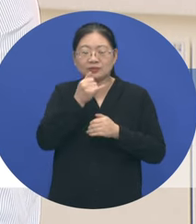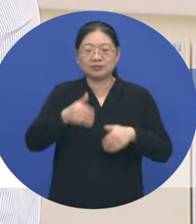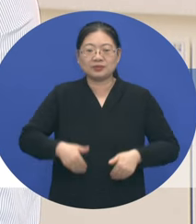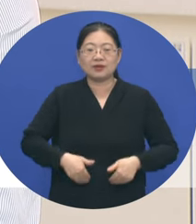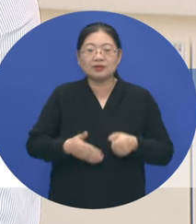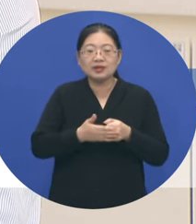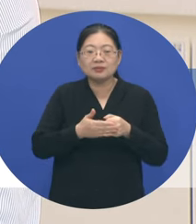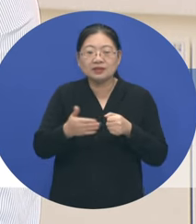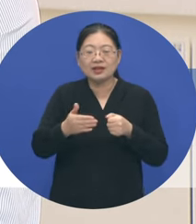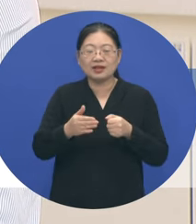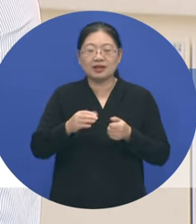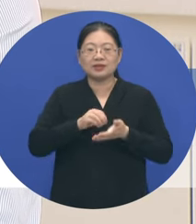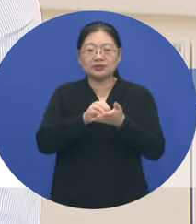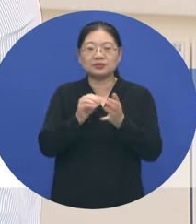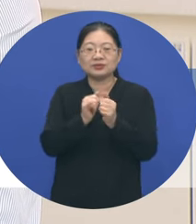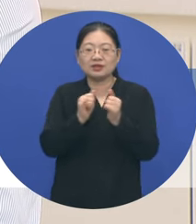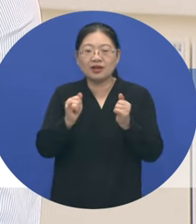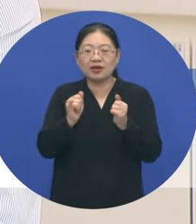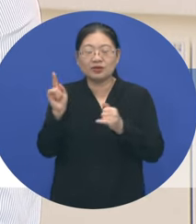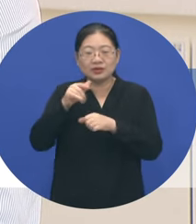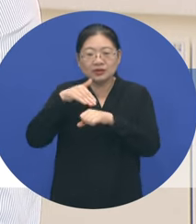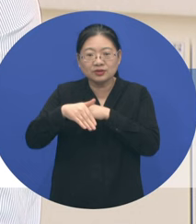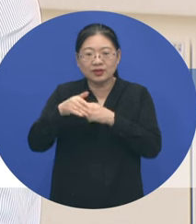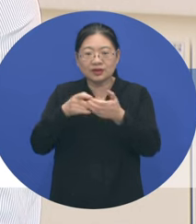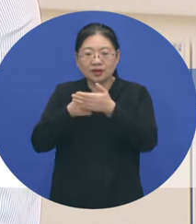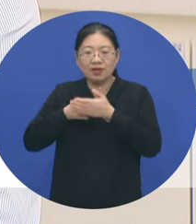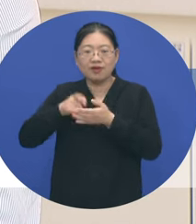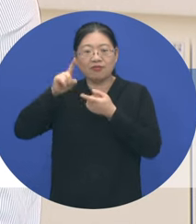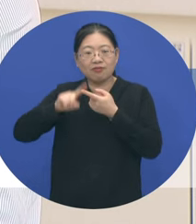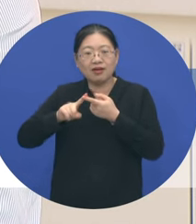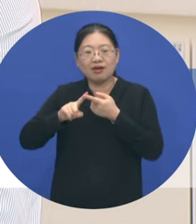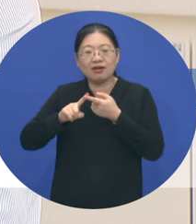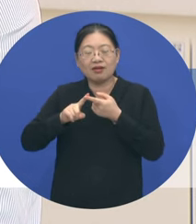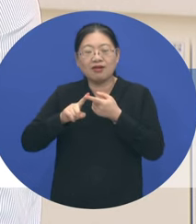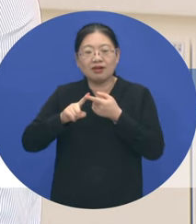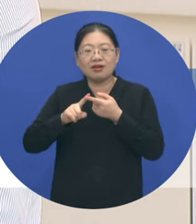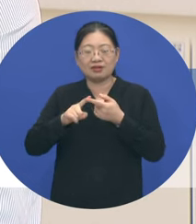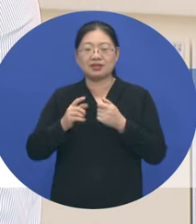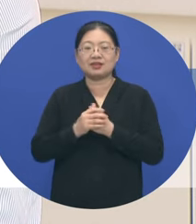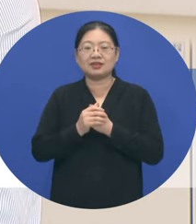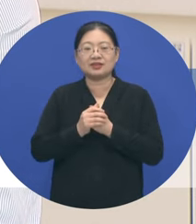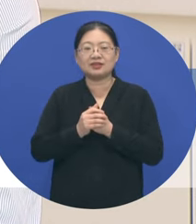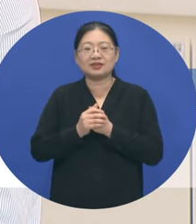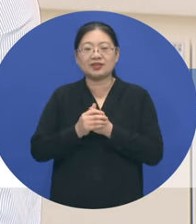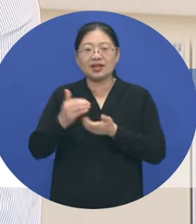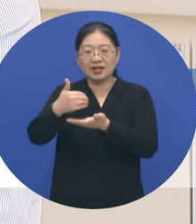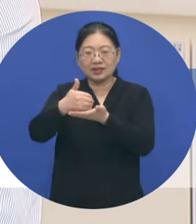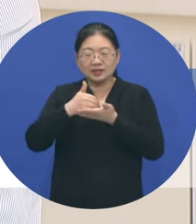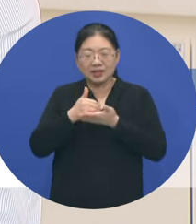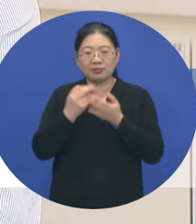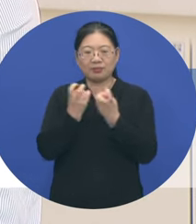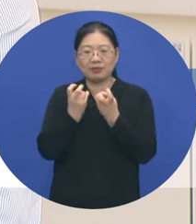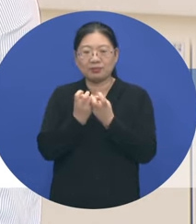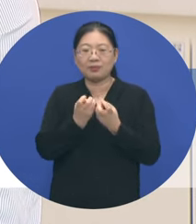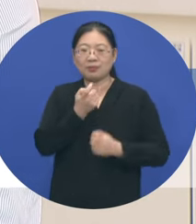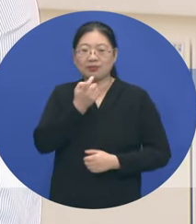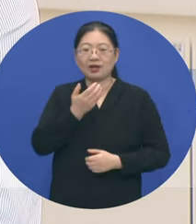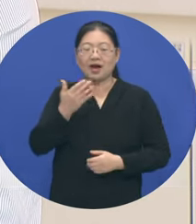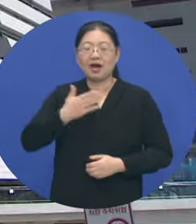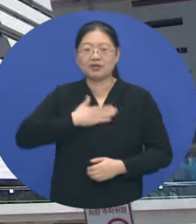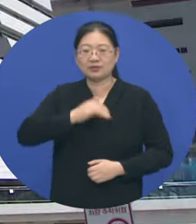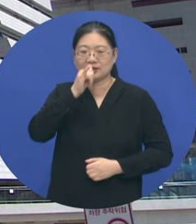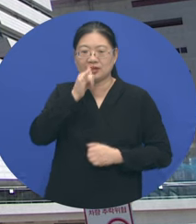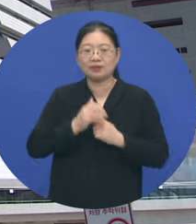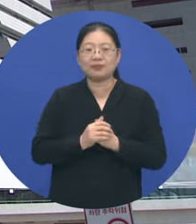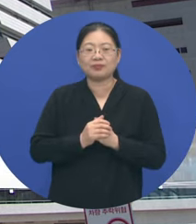통해서 입주민들은 어떤 방식으로 절감을 할 수 있는지에 대한 추가적인 제한까지 받아보실 수가